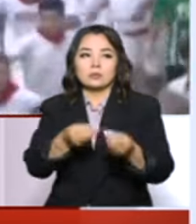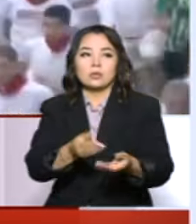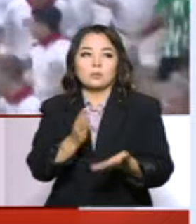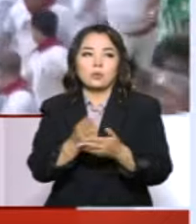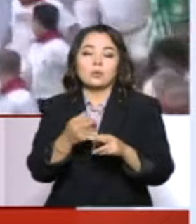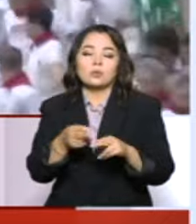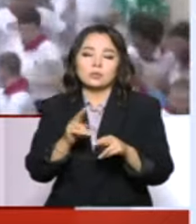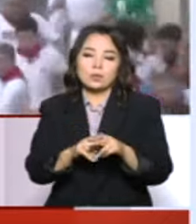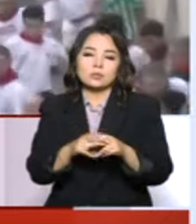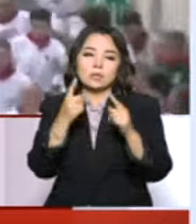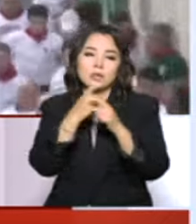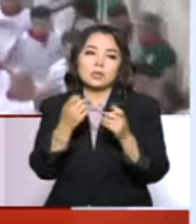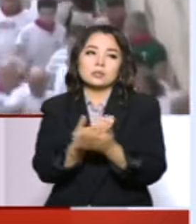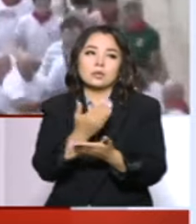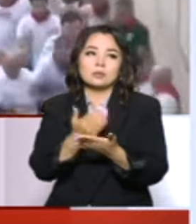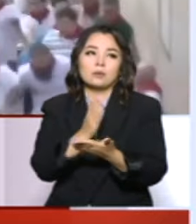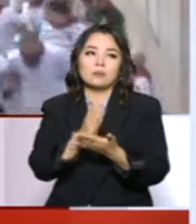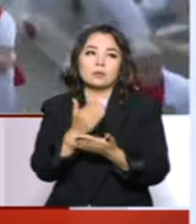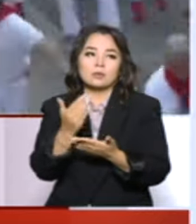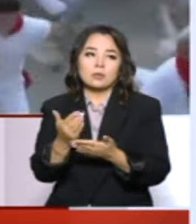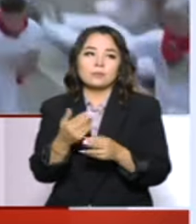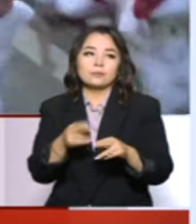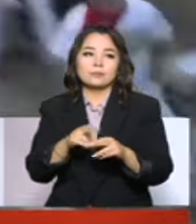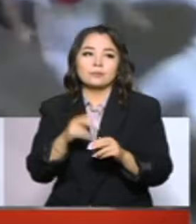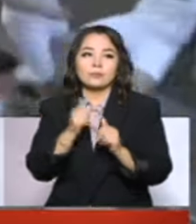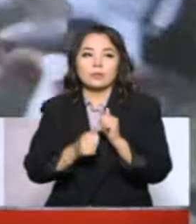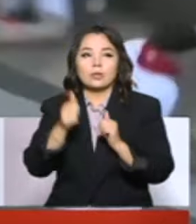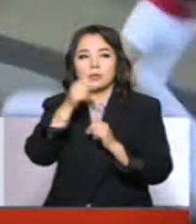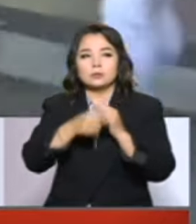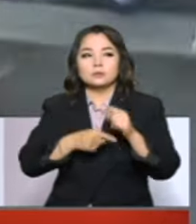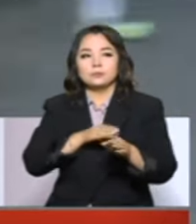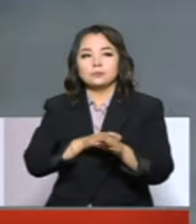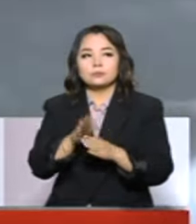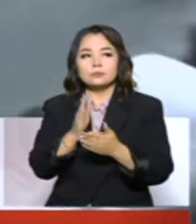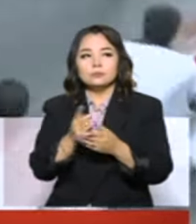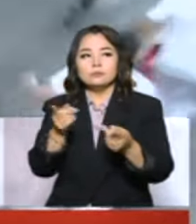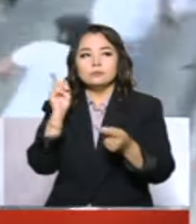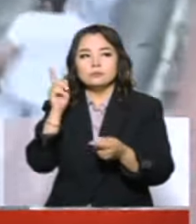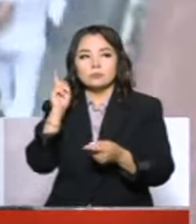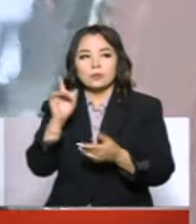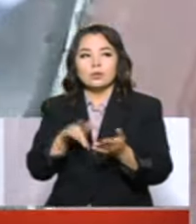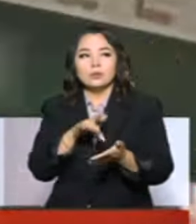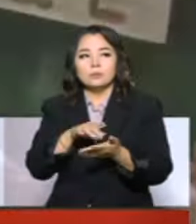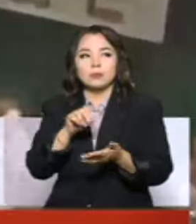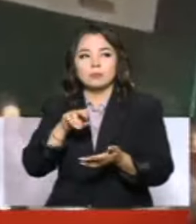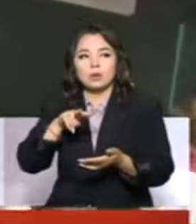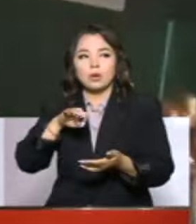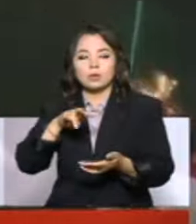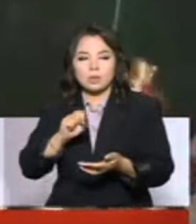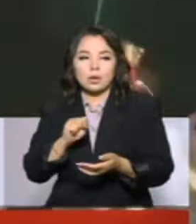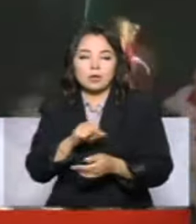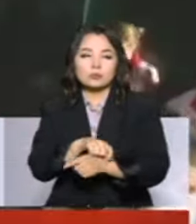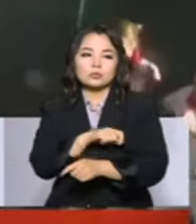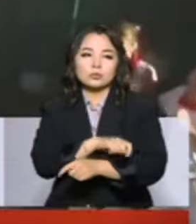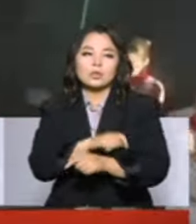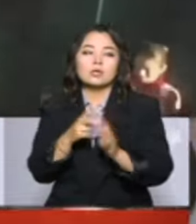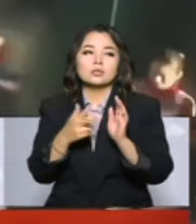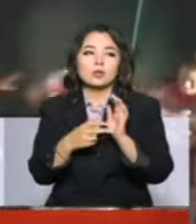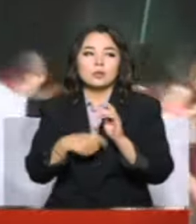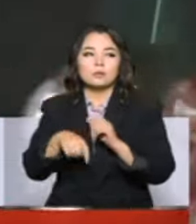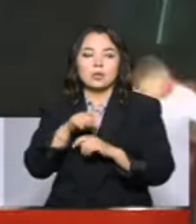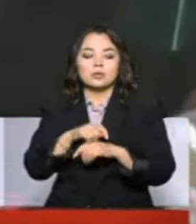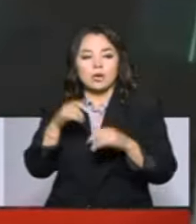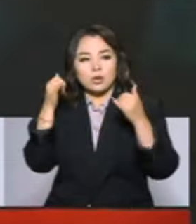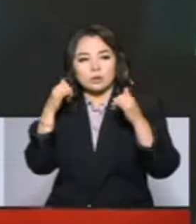Мұны жергілікті ақпарат құралдары хабарлап отыр. Жылдағы дәстүр бойынша көне қала Памплонаның ұзындығы 800 метрлік